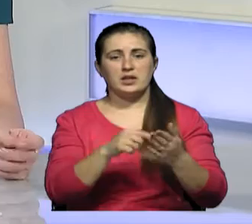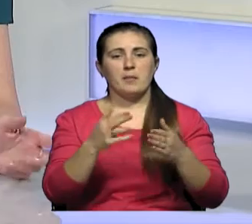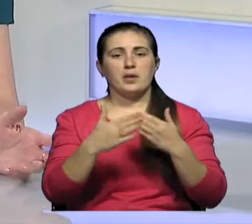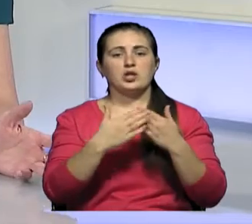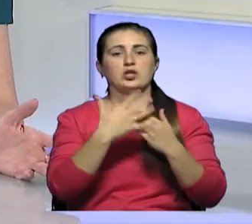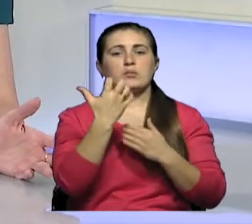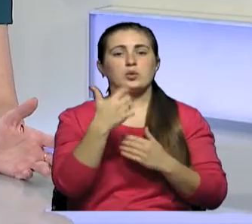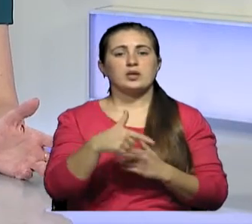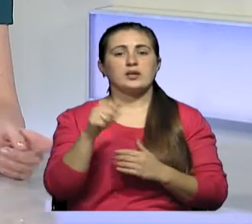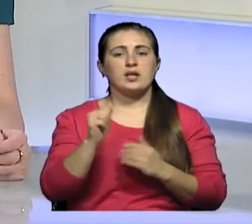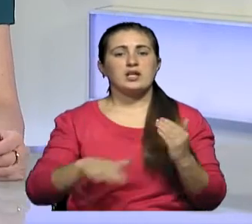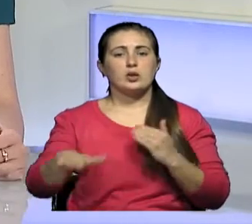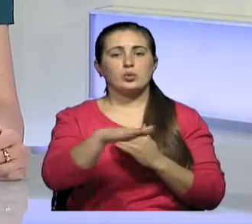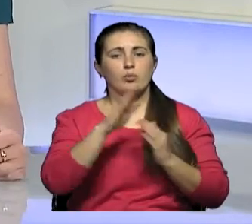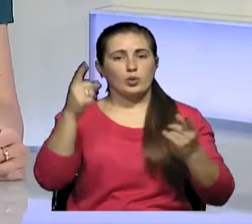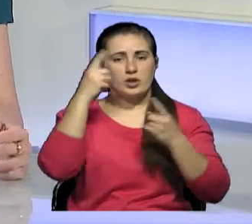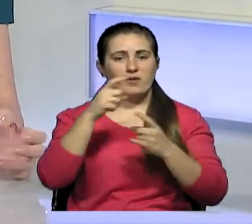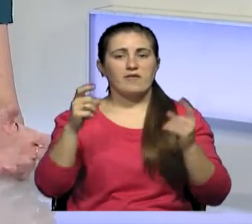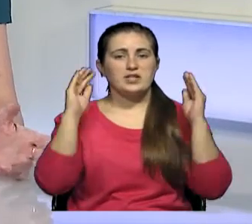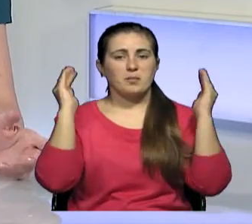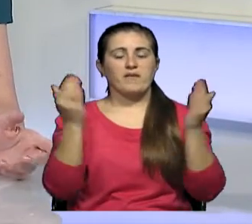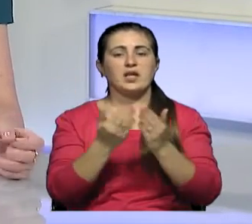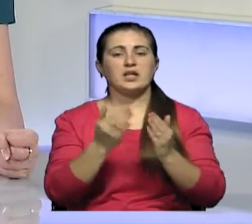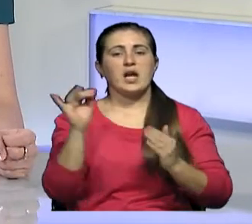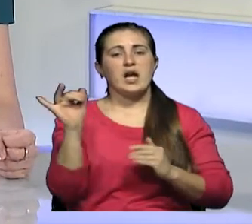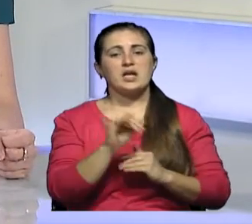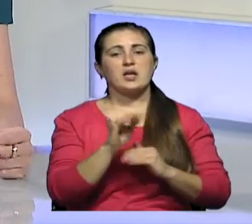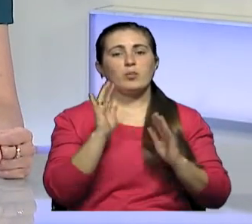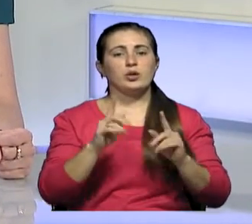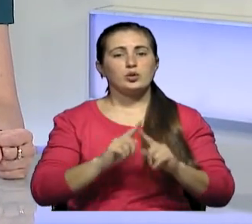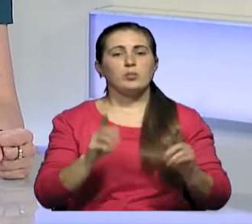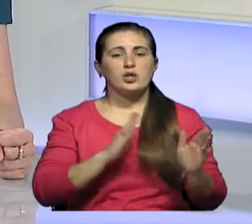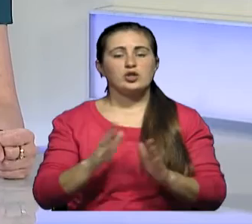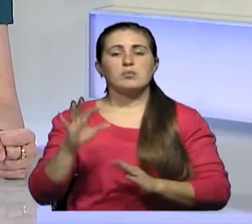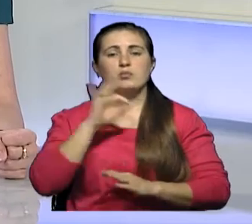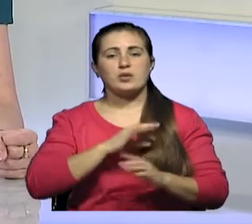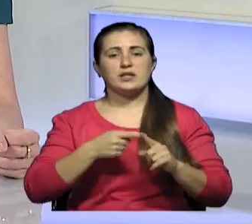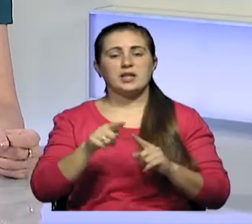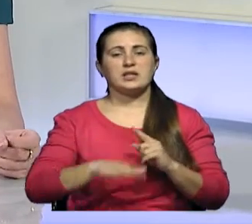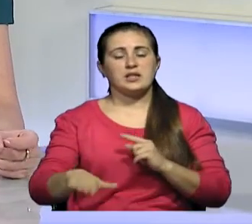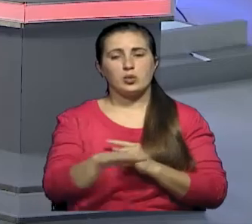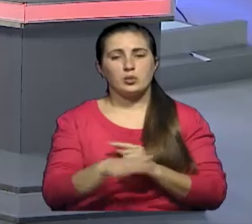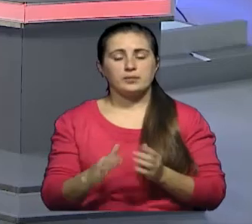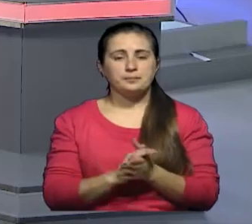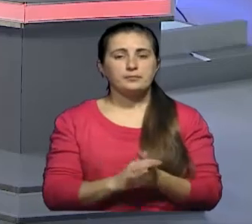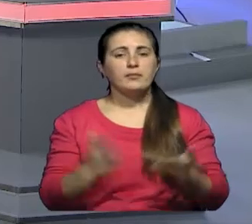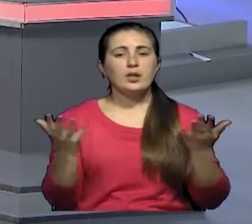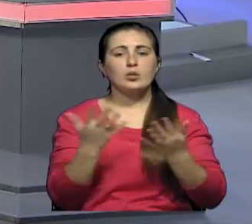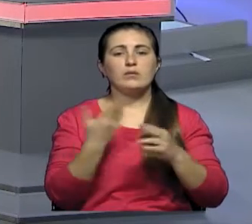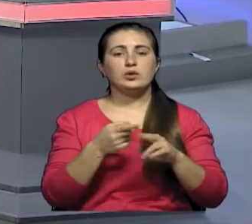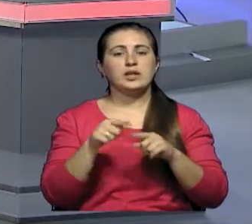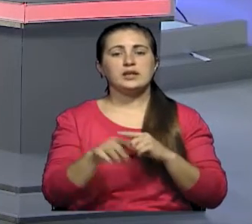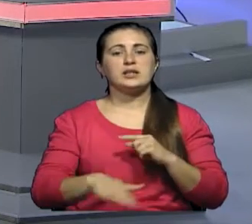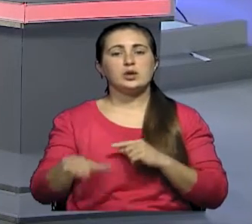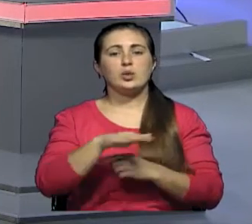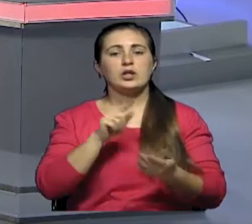гектаров территории будет объявлена заповедной и соответственно будет особый режим использования данной территории какой вот эта самая территория должна